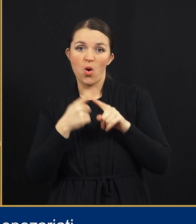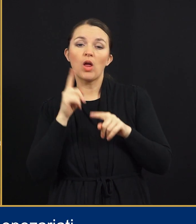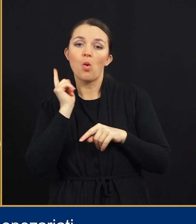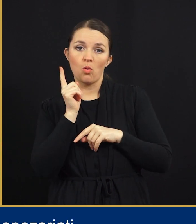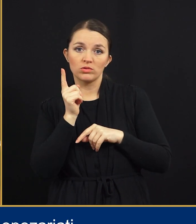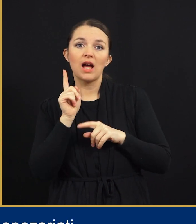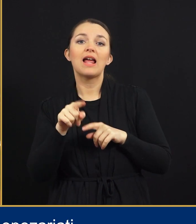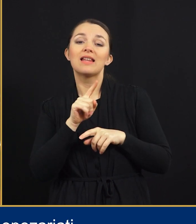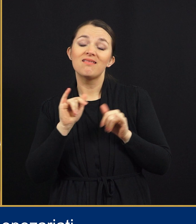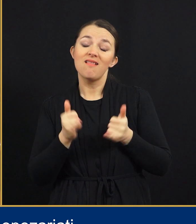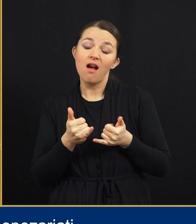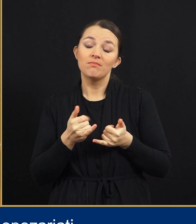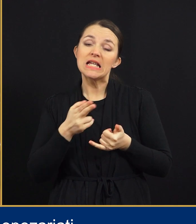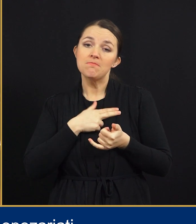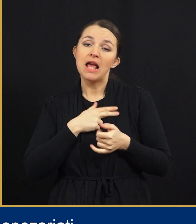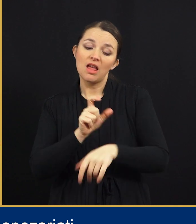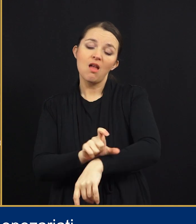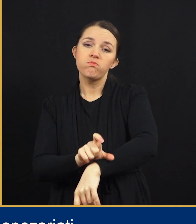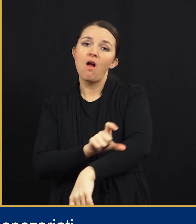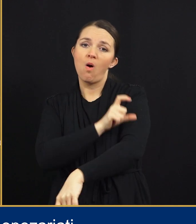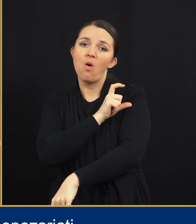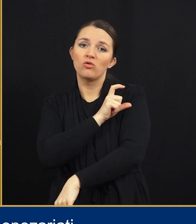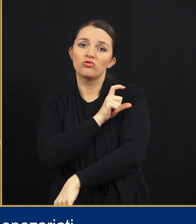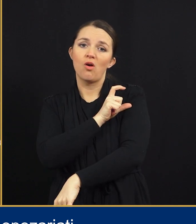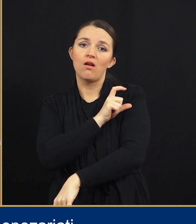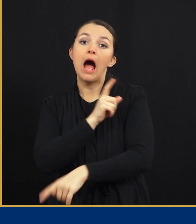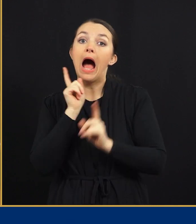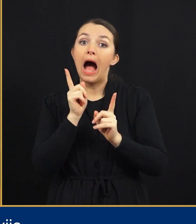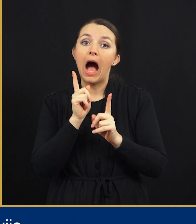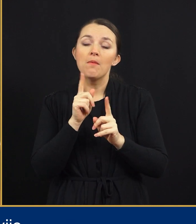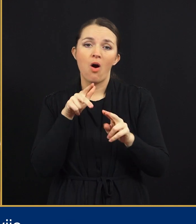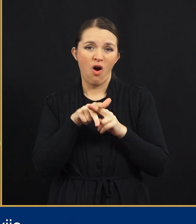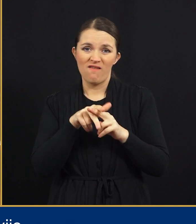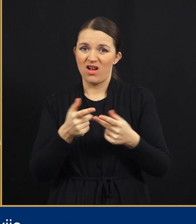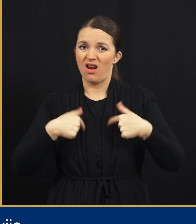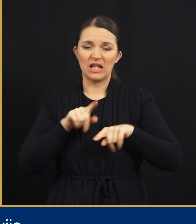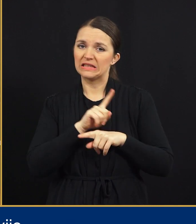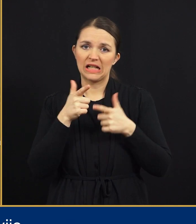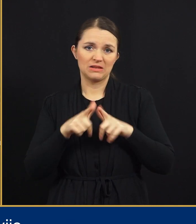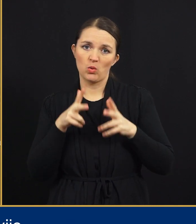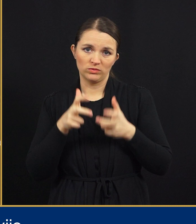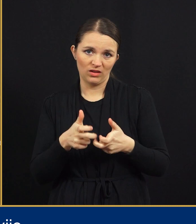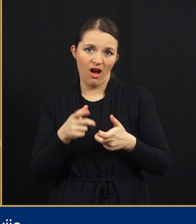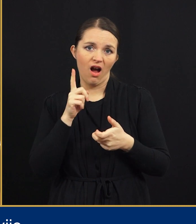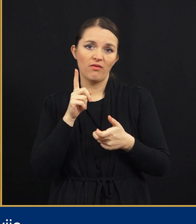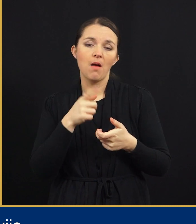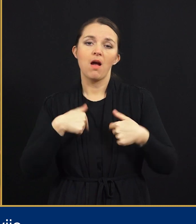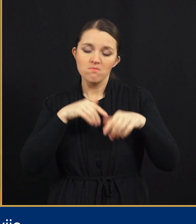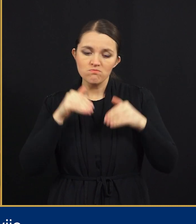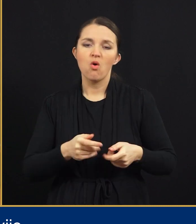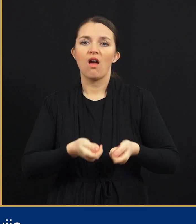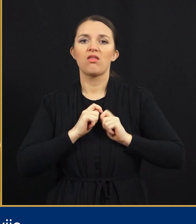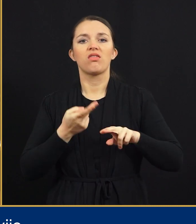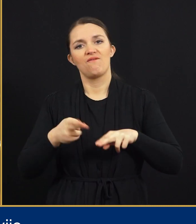velikokrat opozarjati in, imeti debelo kožo. A naj nas ovire ne ustavijo, temveč naj